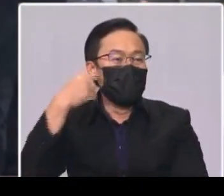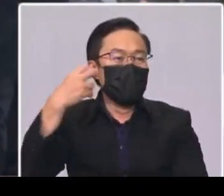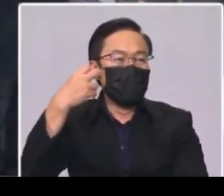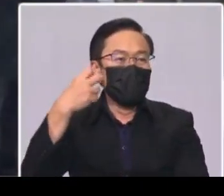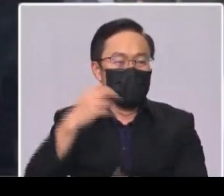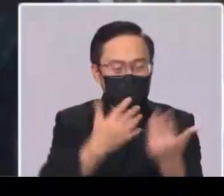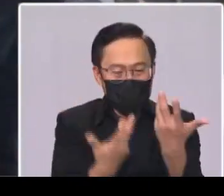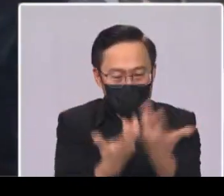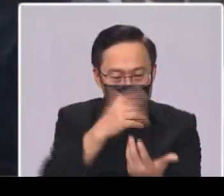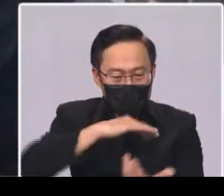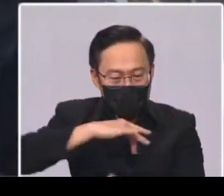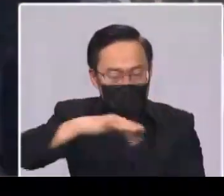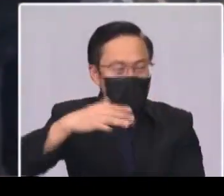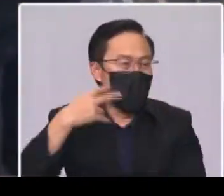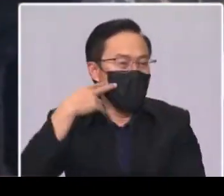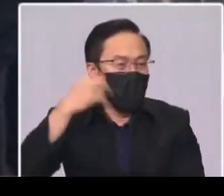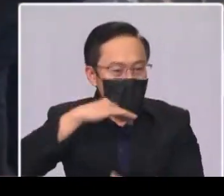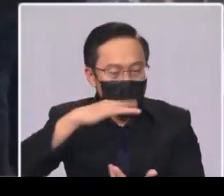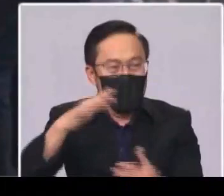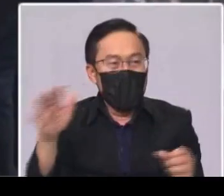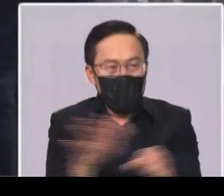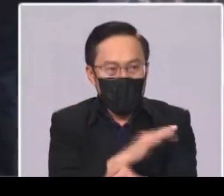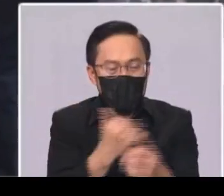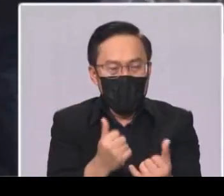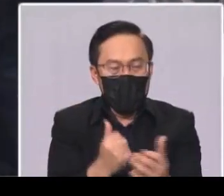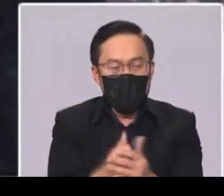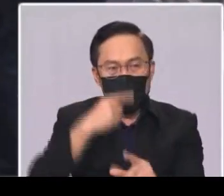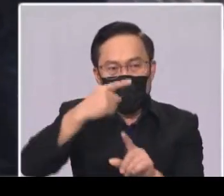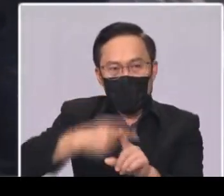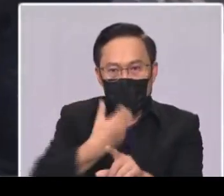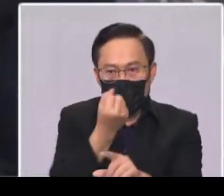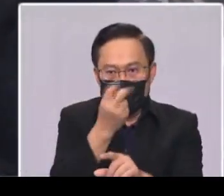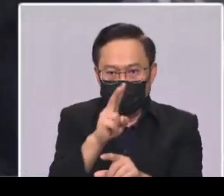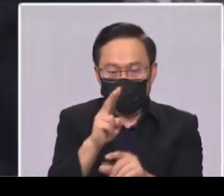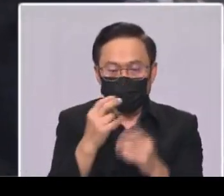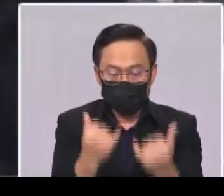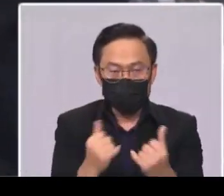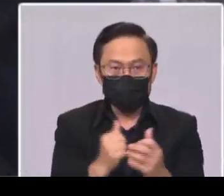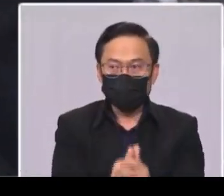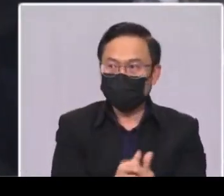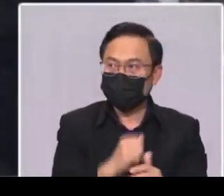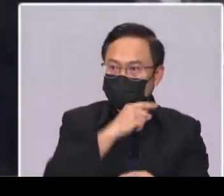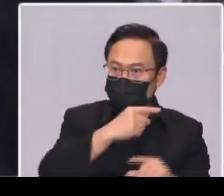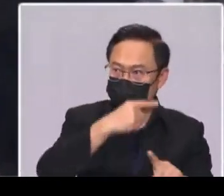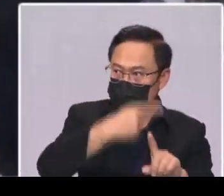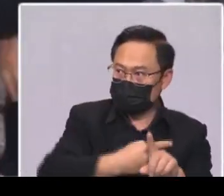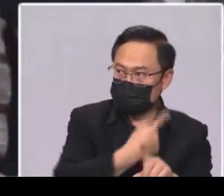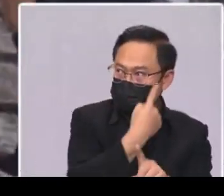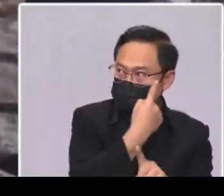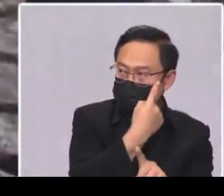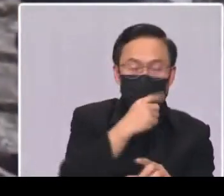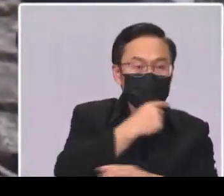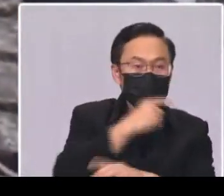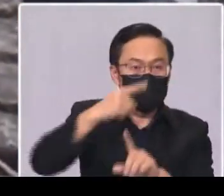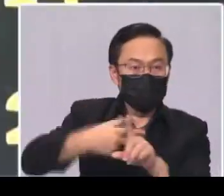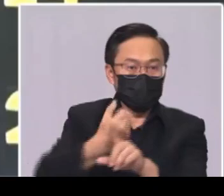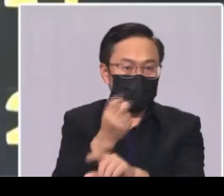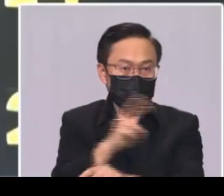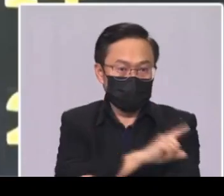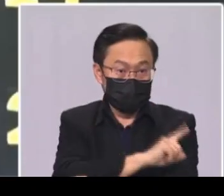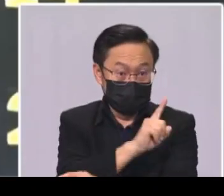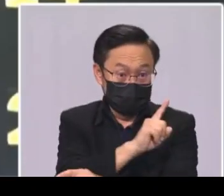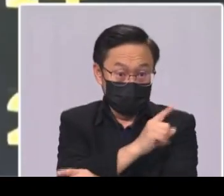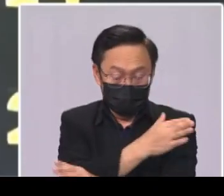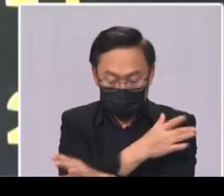ผ่านมานี้ผ่านมาแค่เครื่องเลยนะคุณพีรวัสจนถึงวันนี้เนี่ยท่องเที่ยวทะลุ 5หมื่นคนละถึงสิ้นปีน่าจะรู้แสนอันว่าตกประมาณวันละ